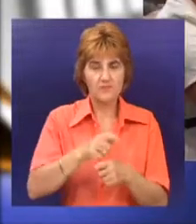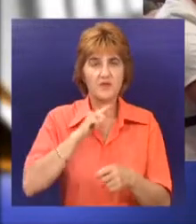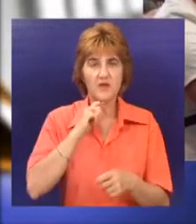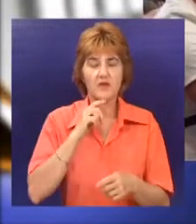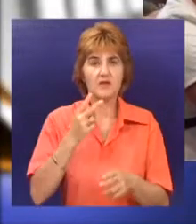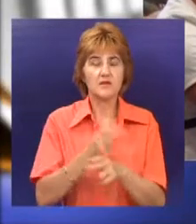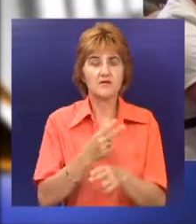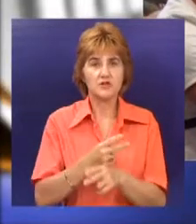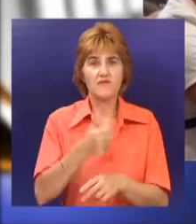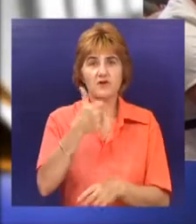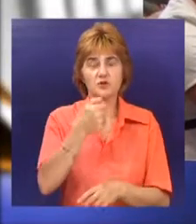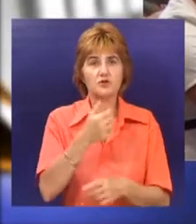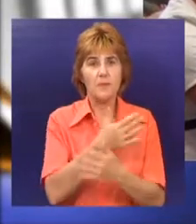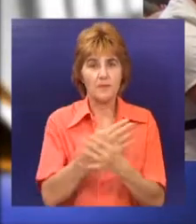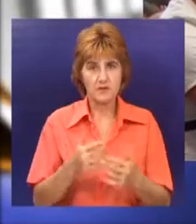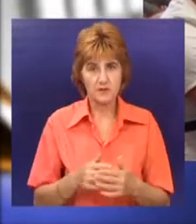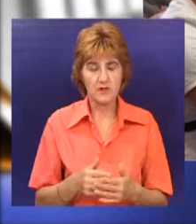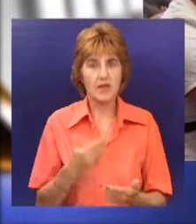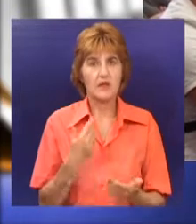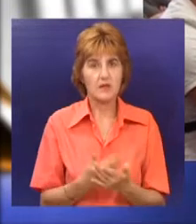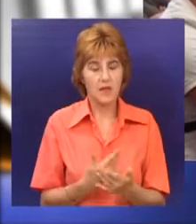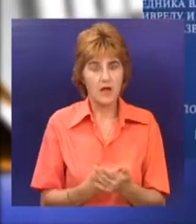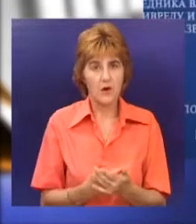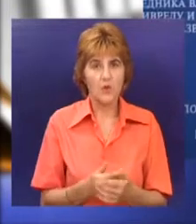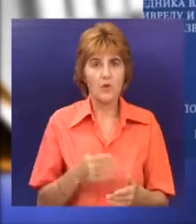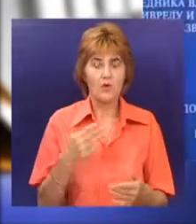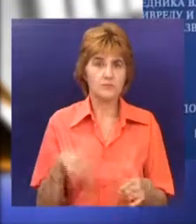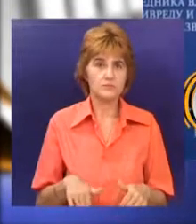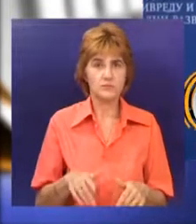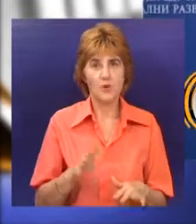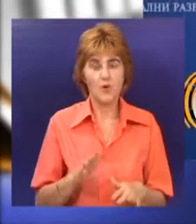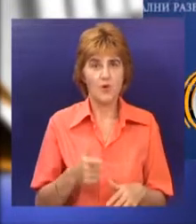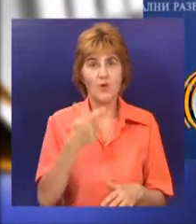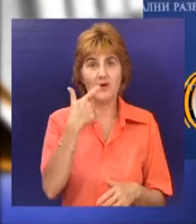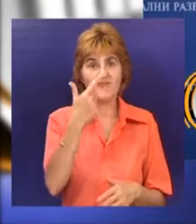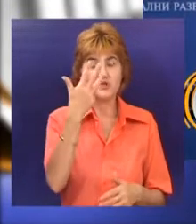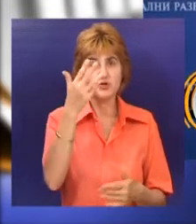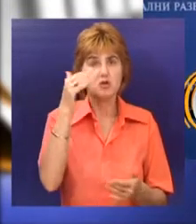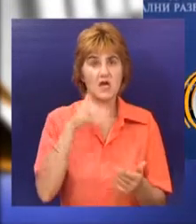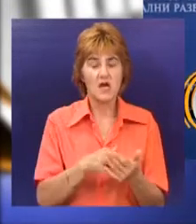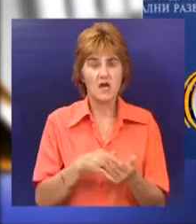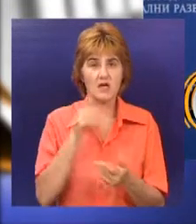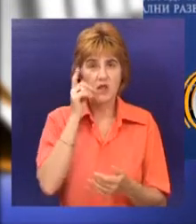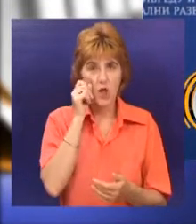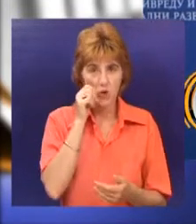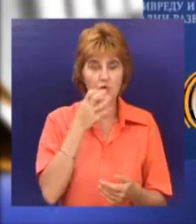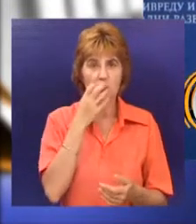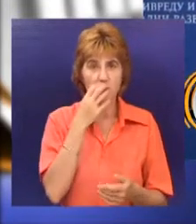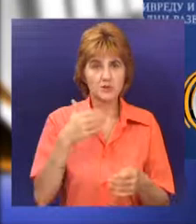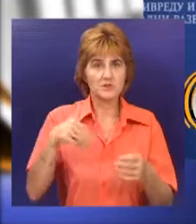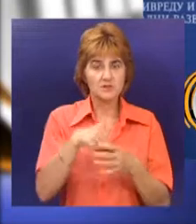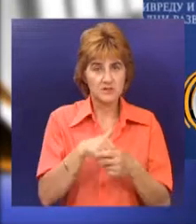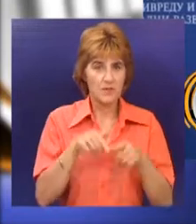budžeta 100 miliona dinara. Pokrajinska vlada u posljednje dve godine zaposlila oko 24.000 ljudi, upravo vođena tim